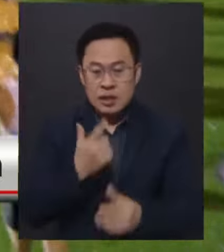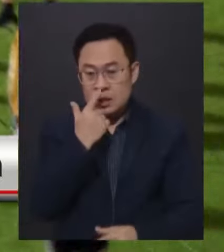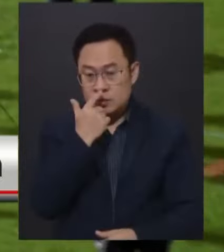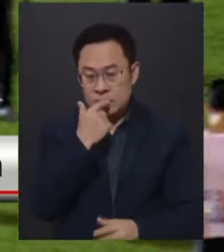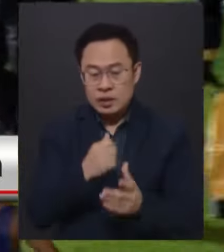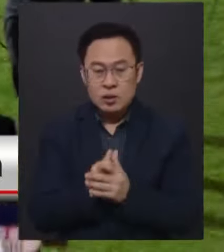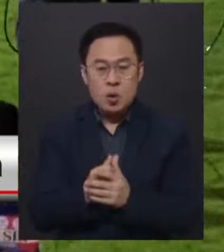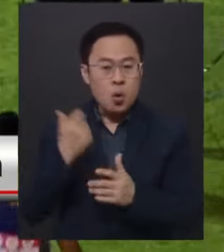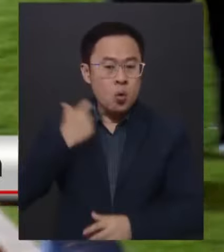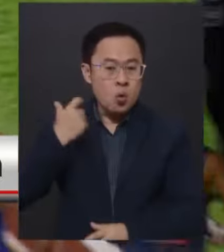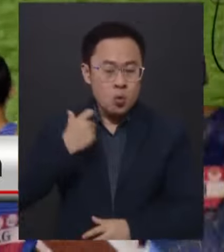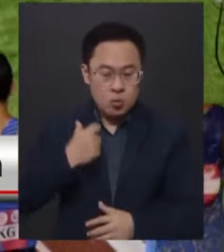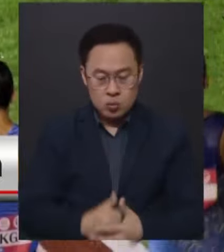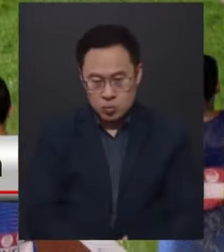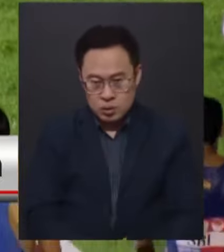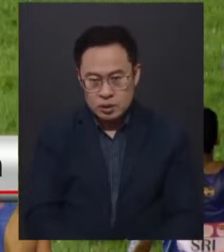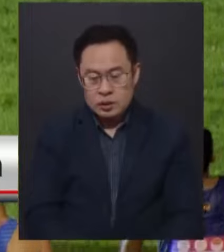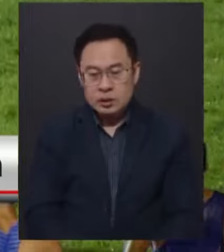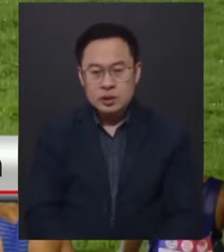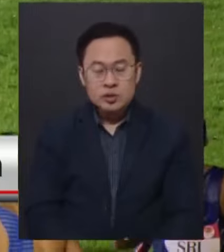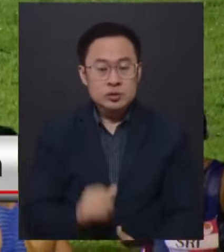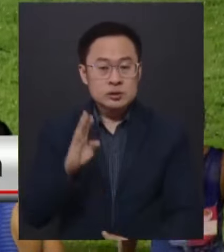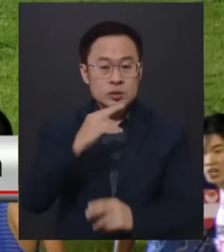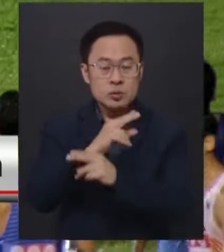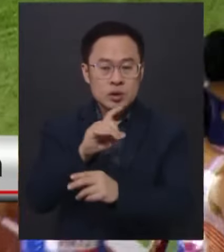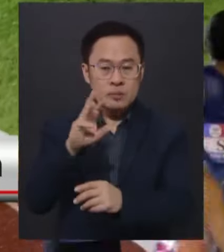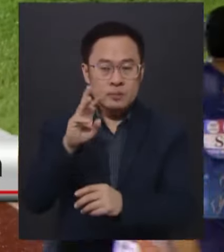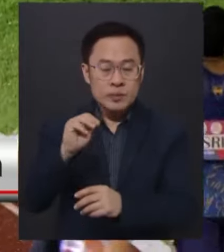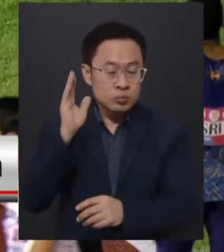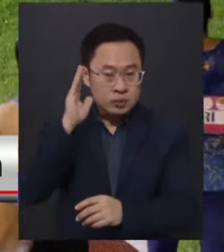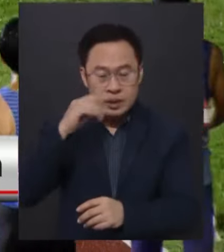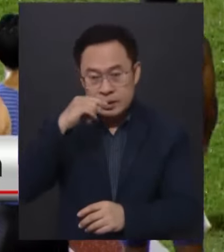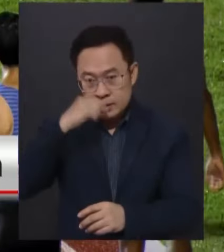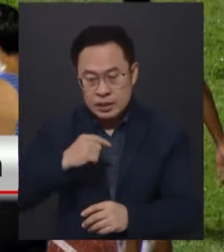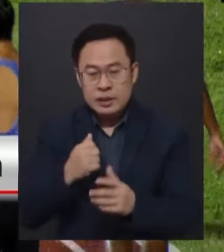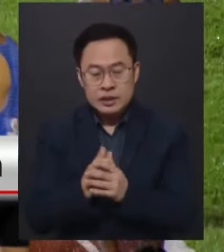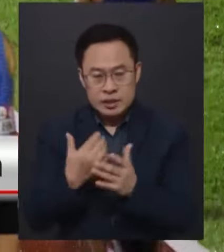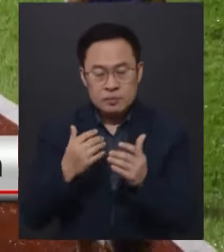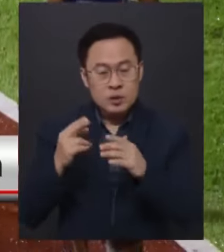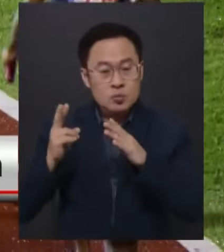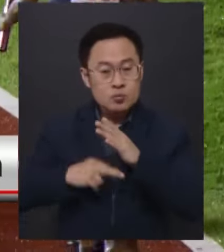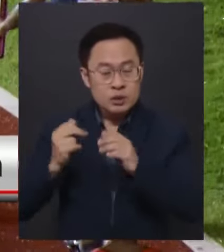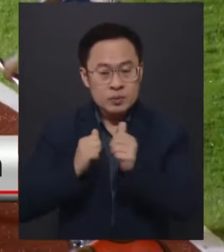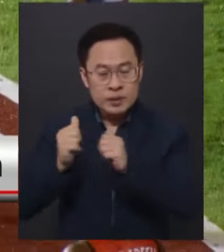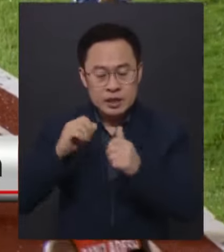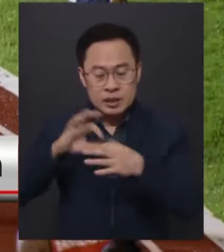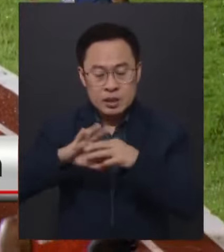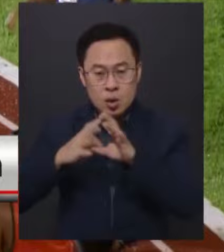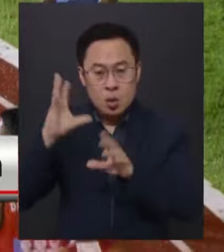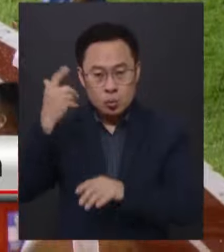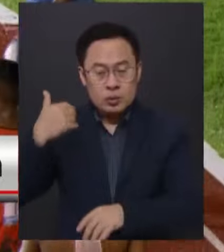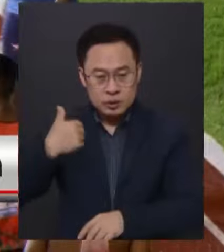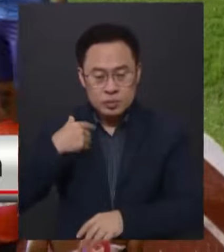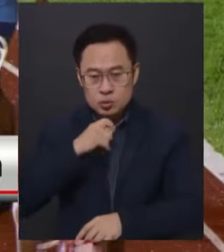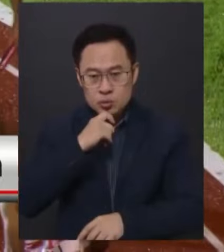ทองแดงเป็นของฮ่องกงครับส่วน 4ค 100เมรชายไทยเนี่ยก็ยังเหลือโปรแกรมเพื่อทำสถิติลุ้นคว้าตั๋วโอลิมปิกไปแข่ง